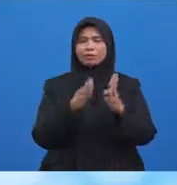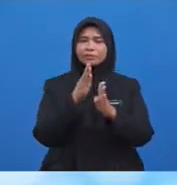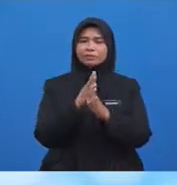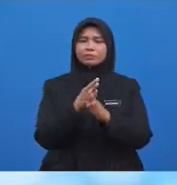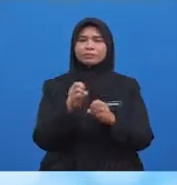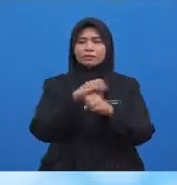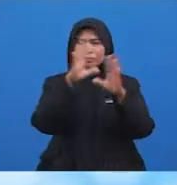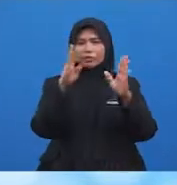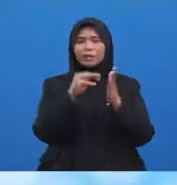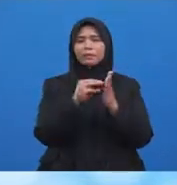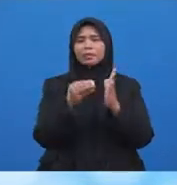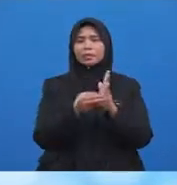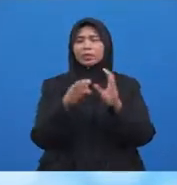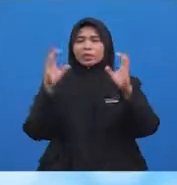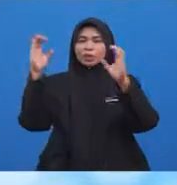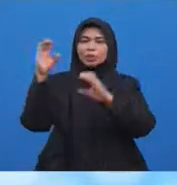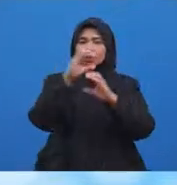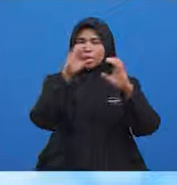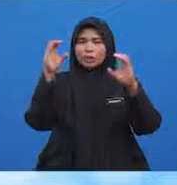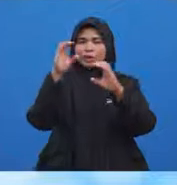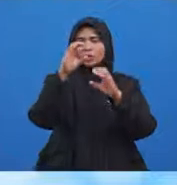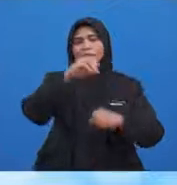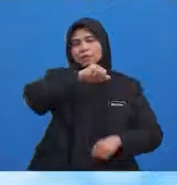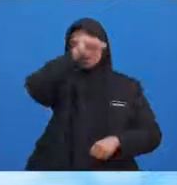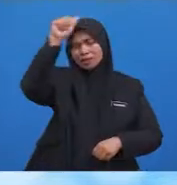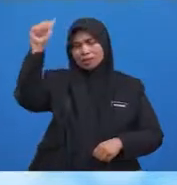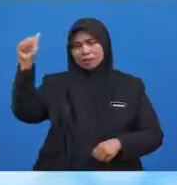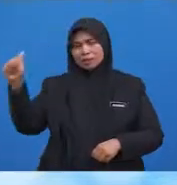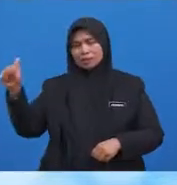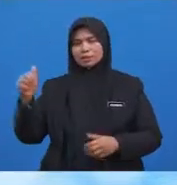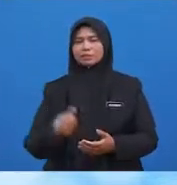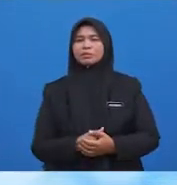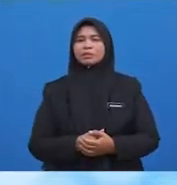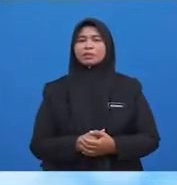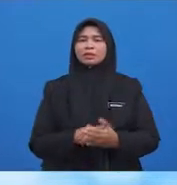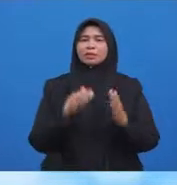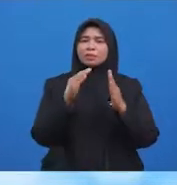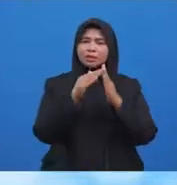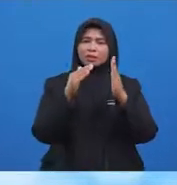menjelaskan maksud cocok angka selepas menyelesaikan